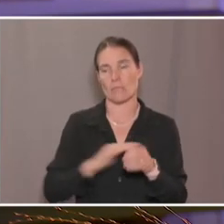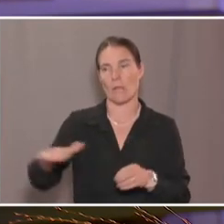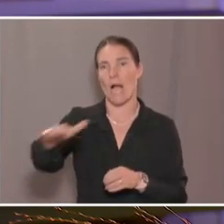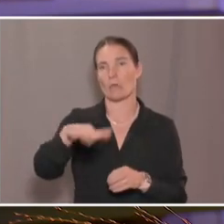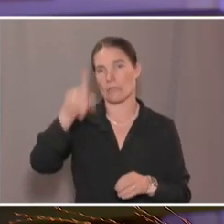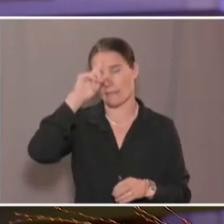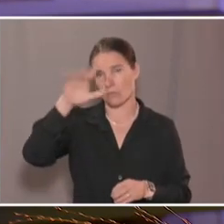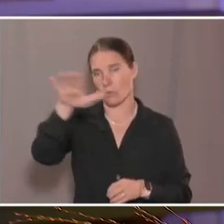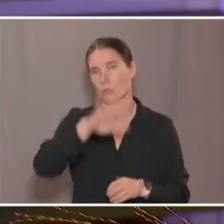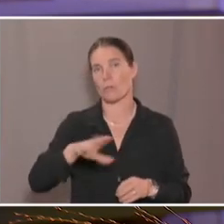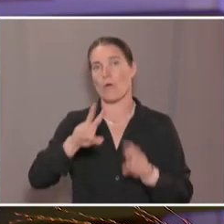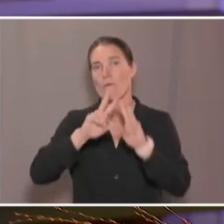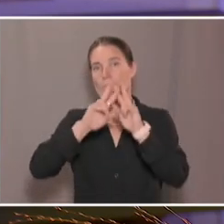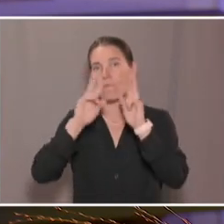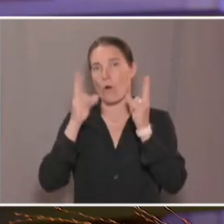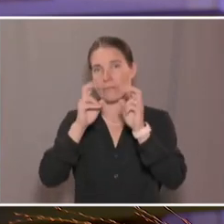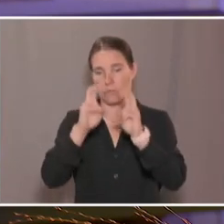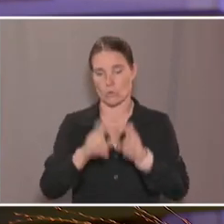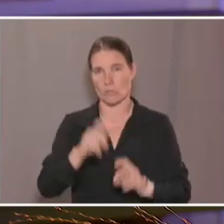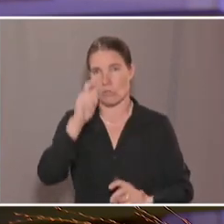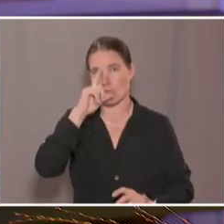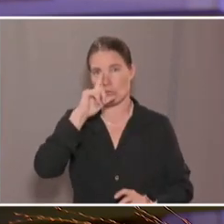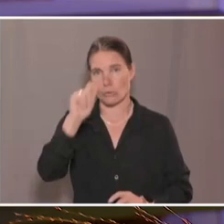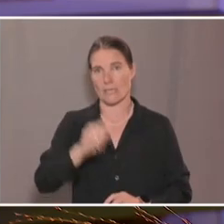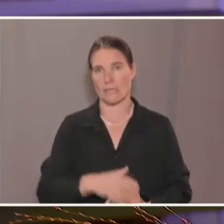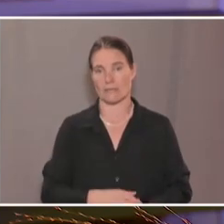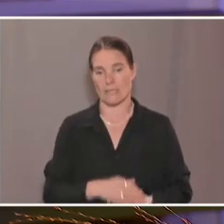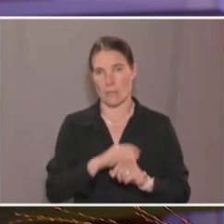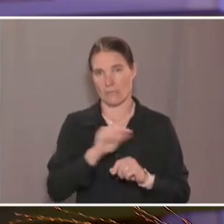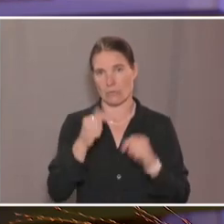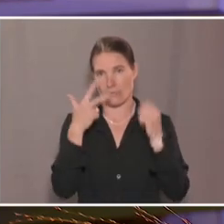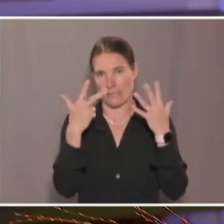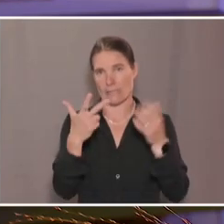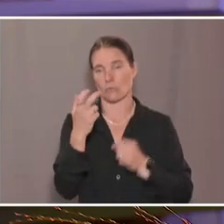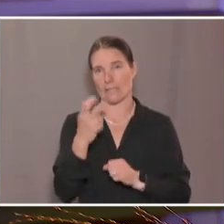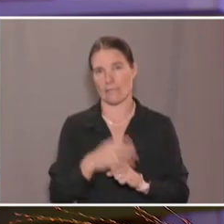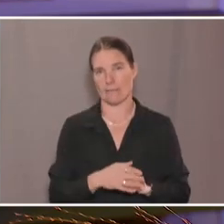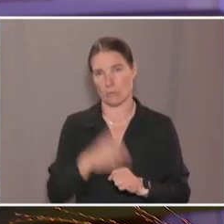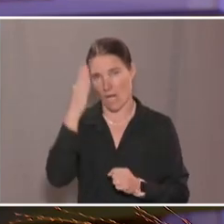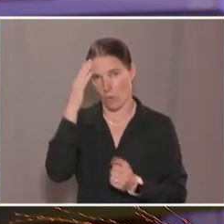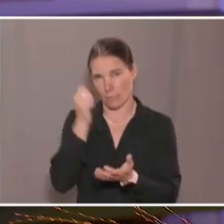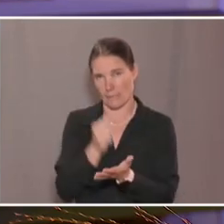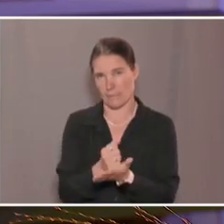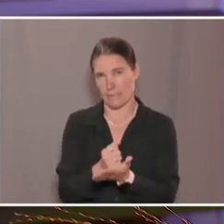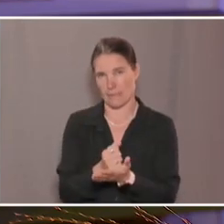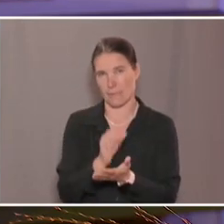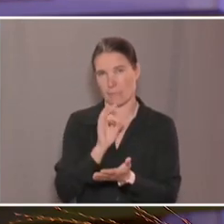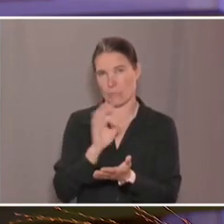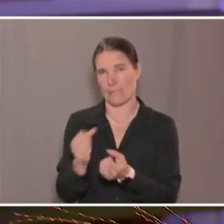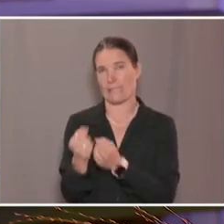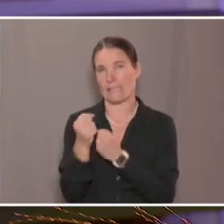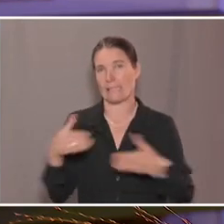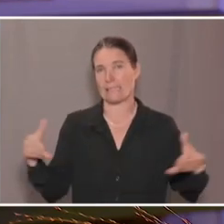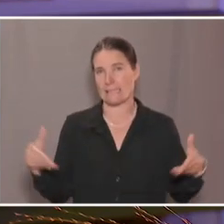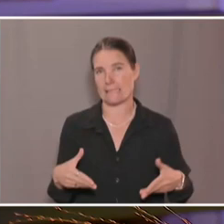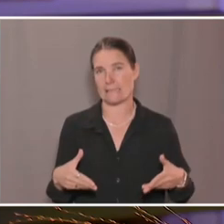auslandsdeutsche Volksforschung in Stuttgart, bis 1938 und dann bald hauptamtlich für den Sicherheitsdienst